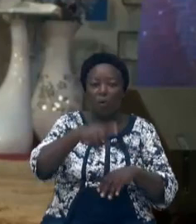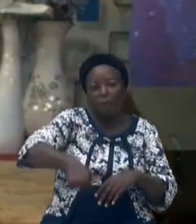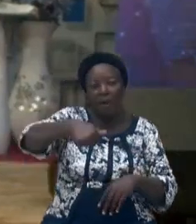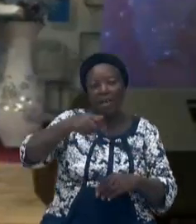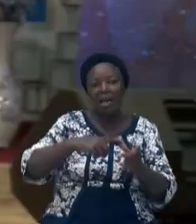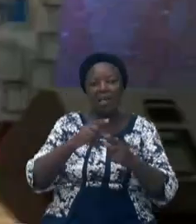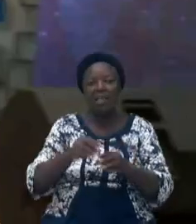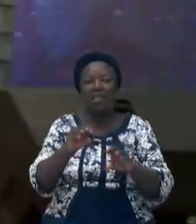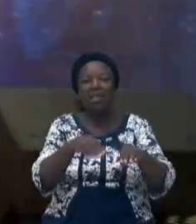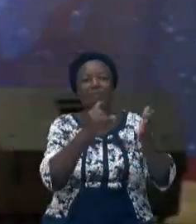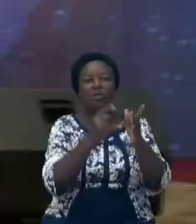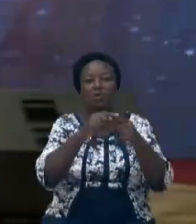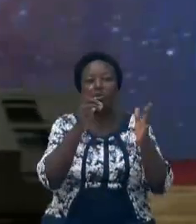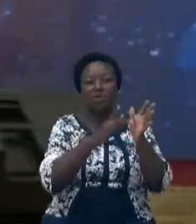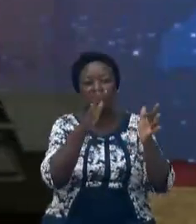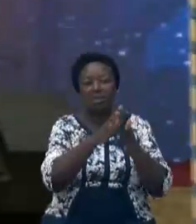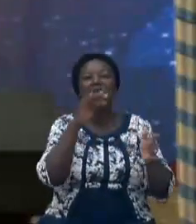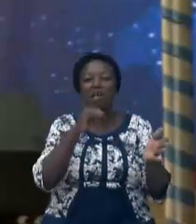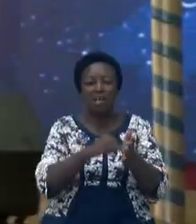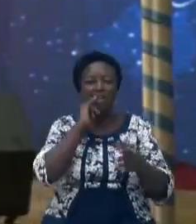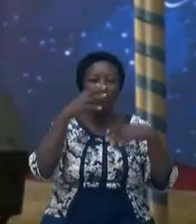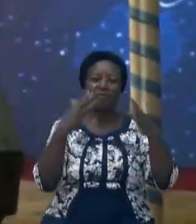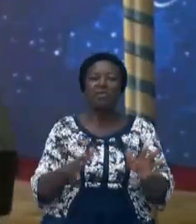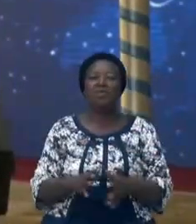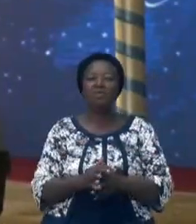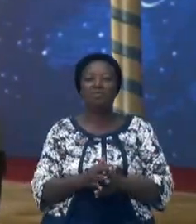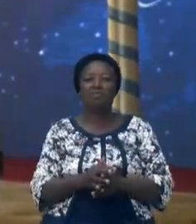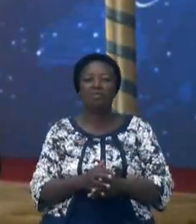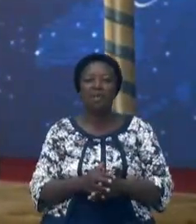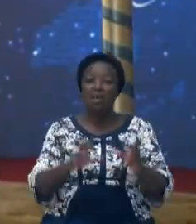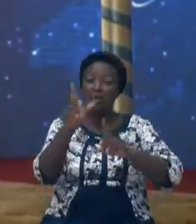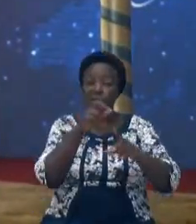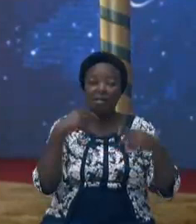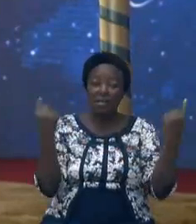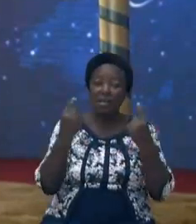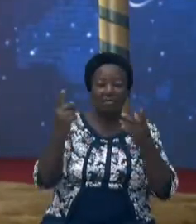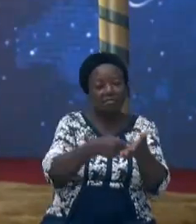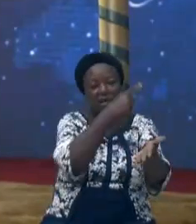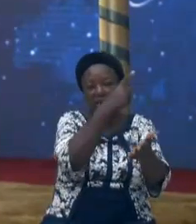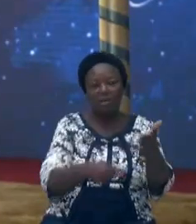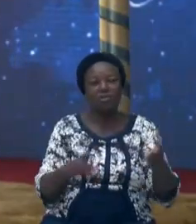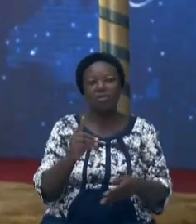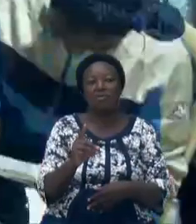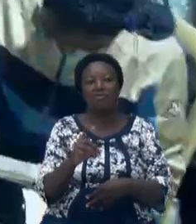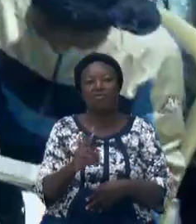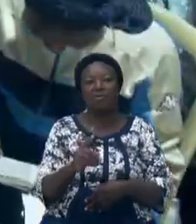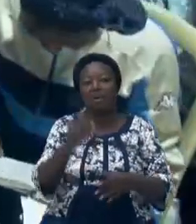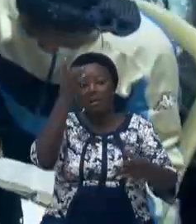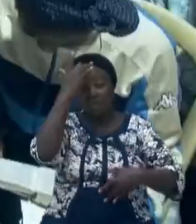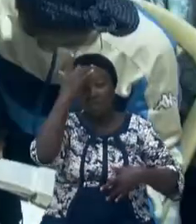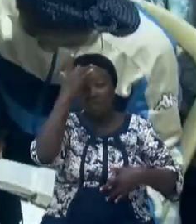d'impossibilité de tavel rassemble tout dans un sac et remet ça jésus christ a accompli